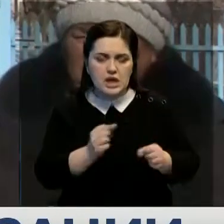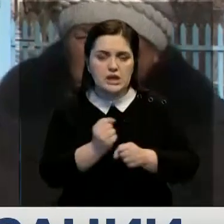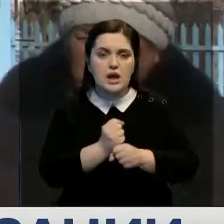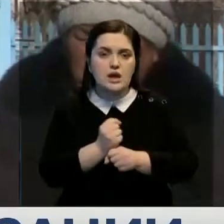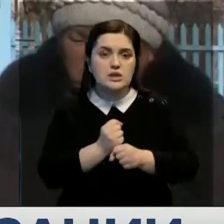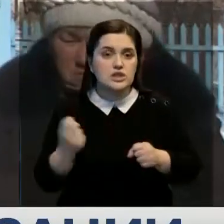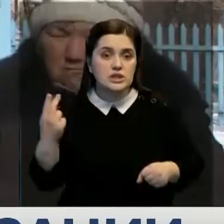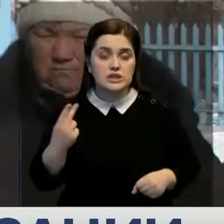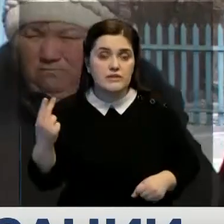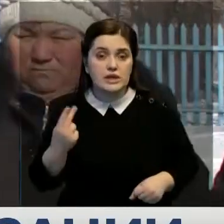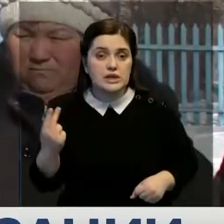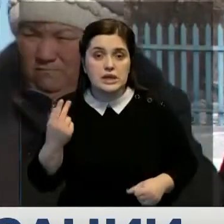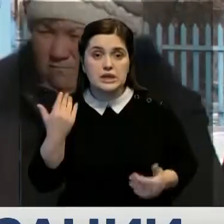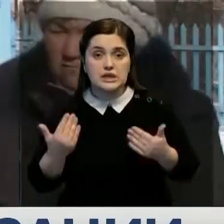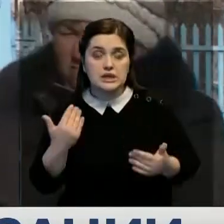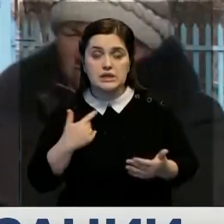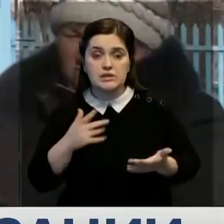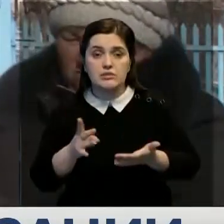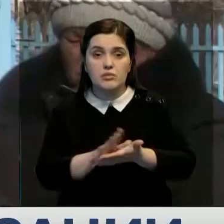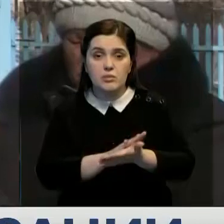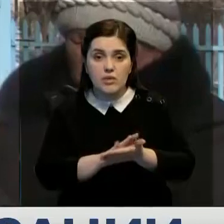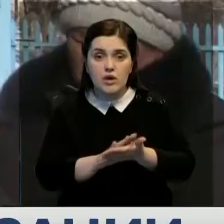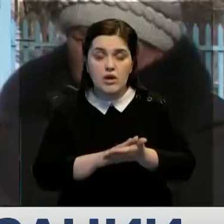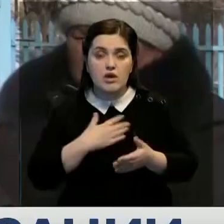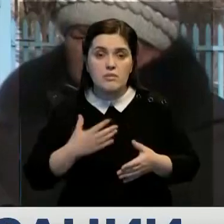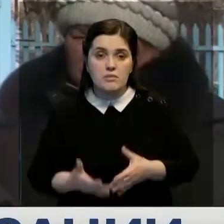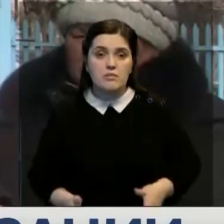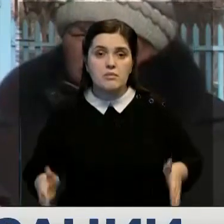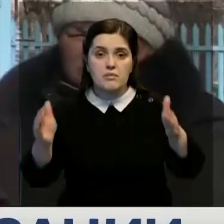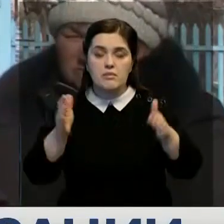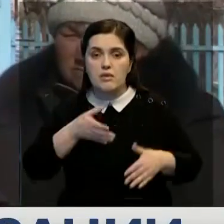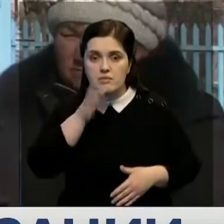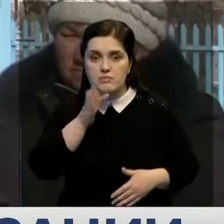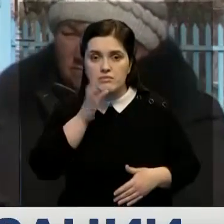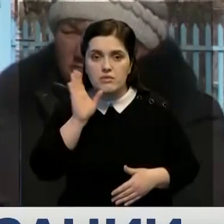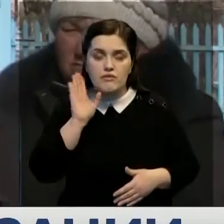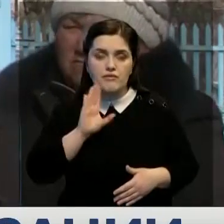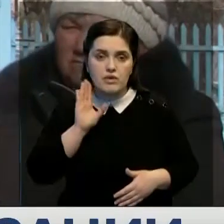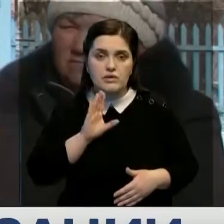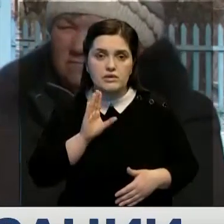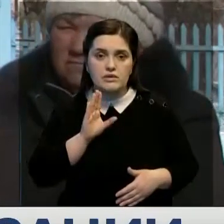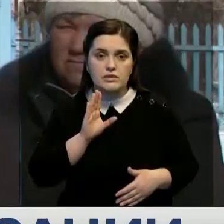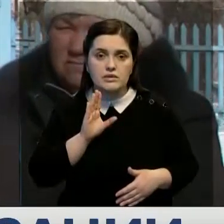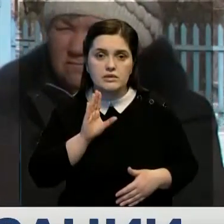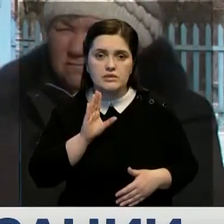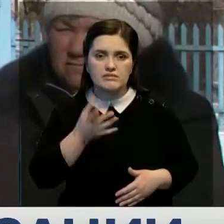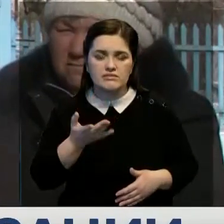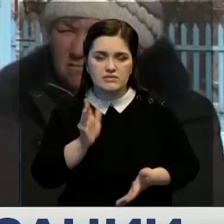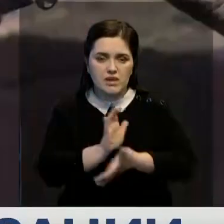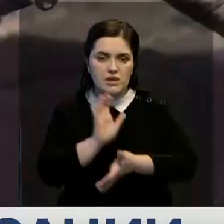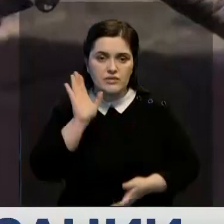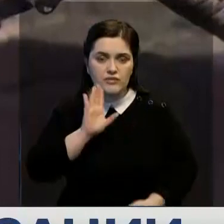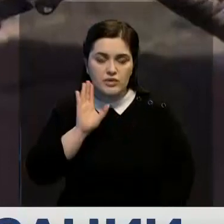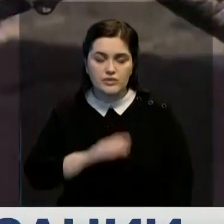коричневая. Если мы не промываем свои емкости, то мы пьем, можно сказать, тухлую грязную